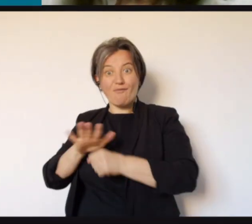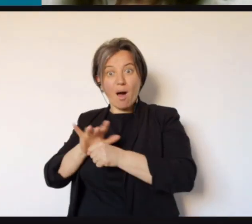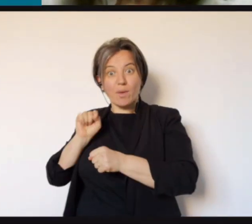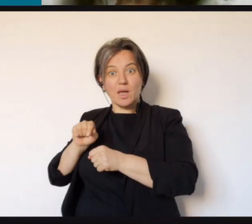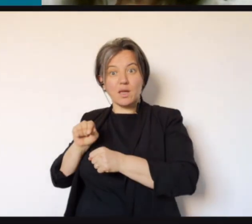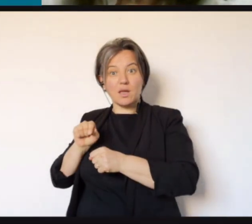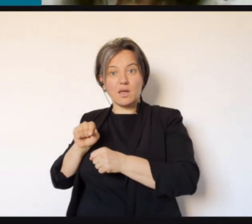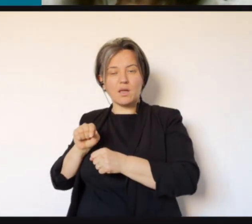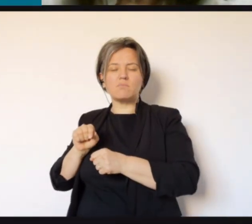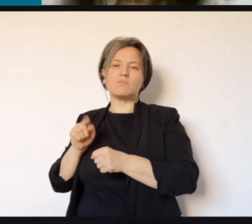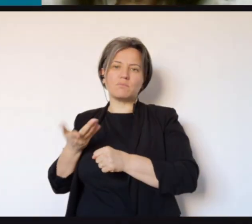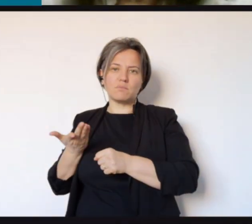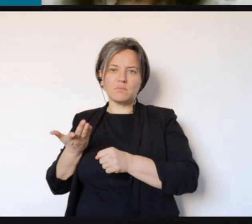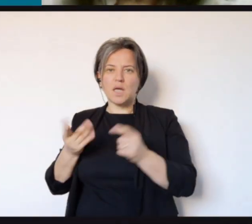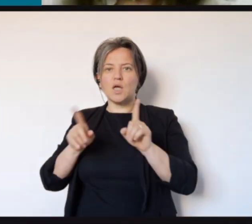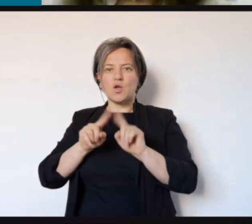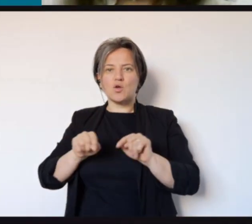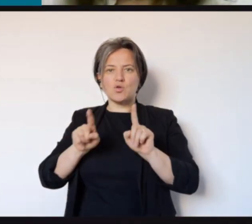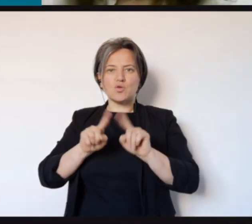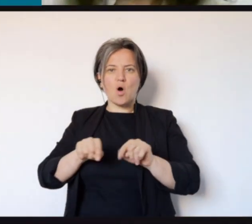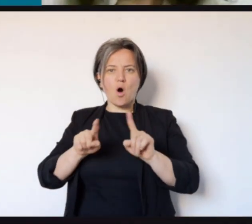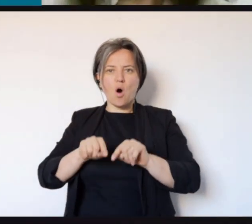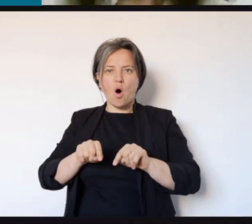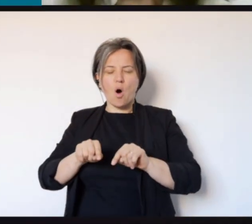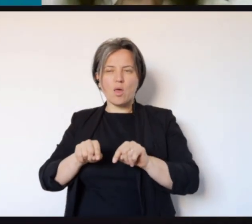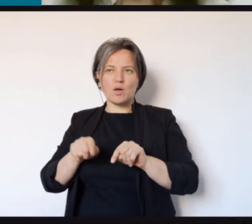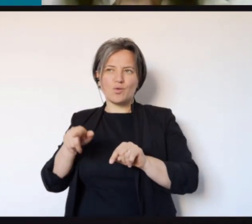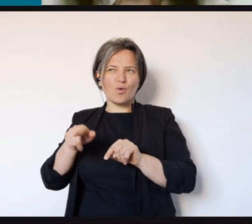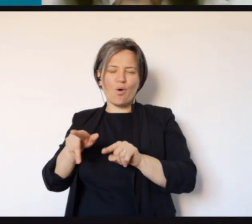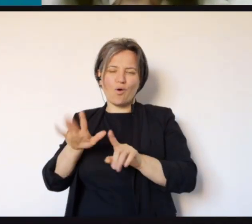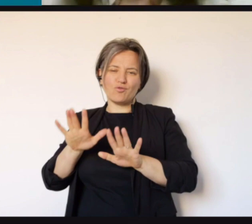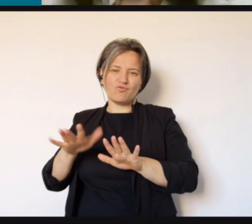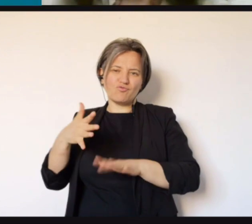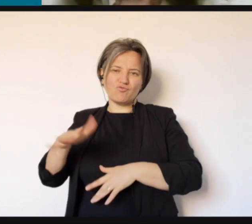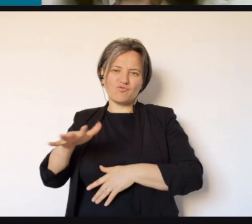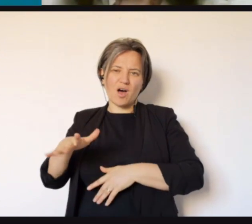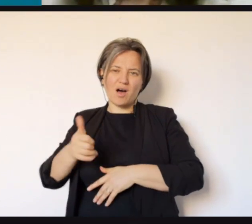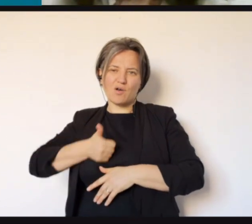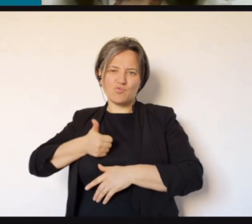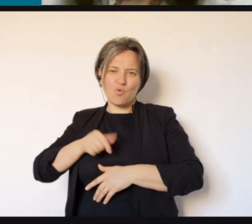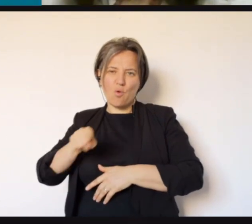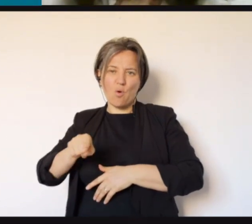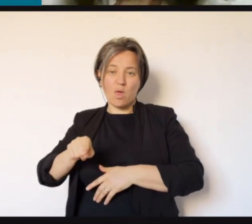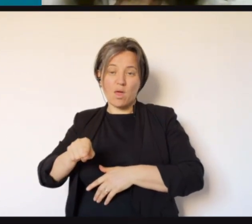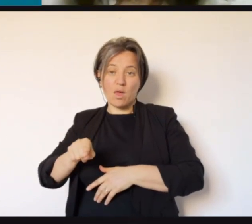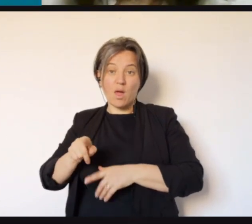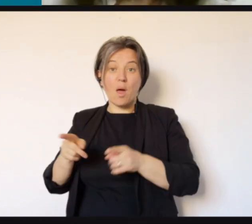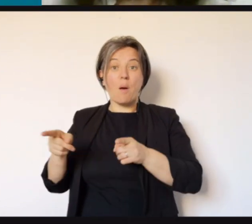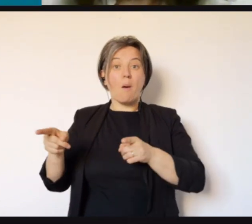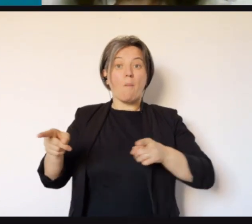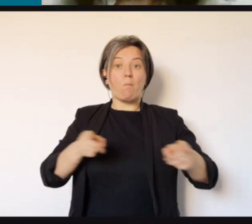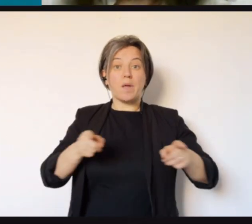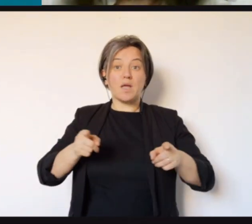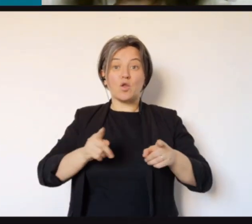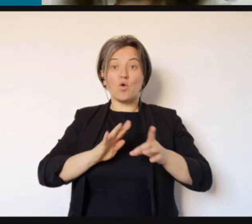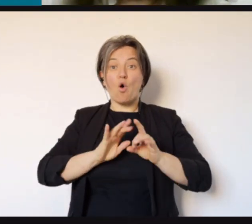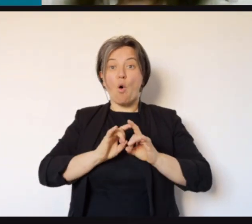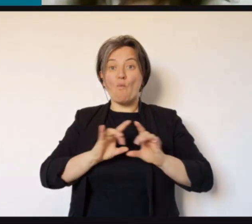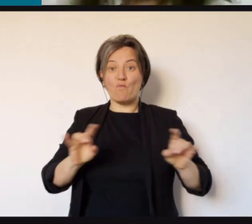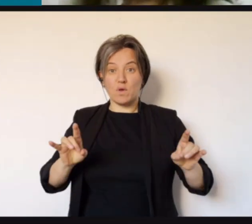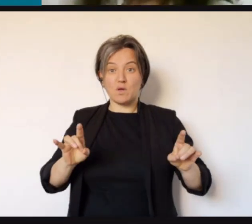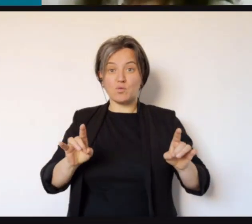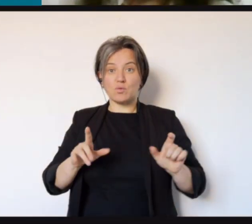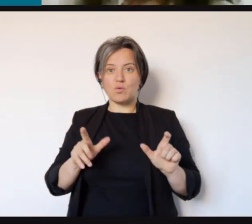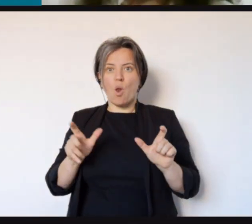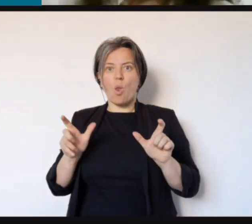già vivono normalmente una situazione di solitudine, e durante il virus,